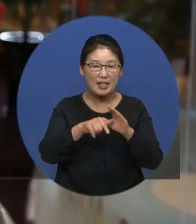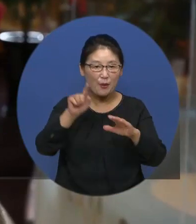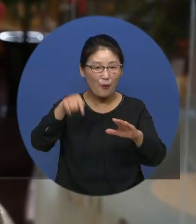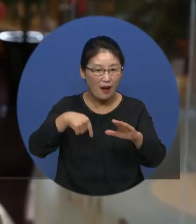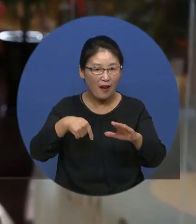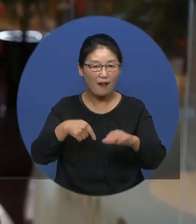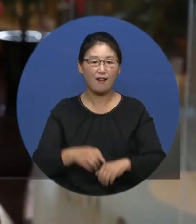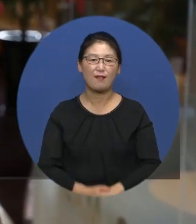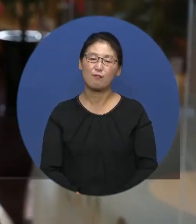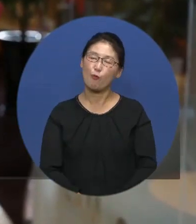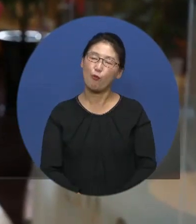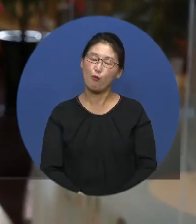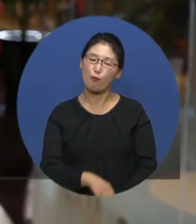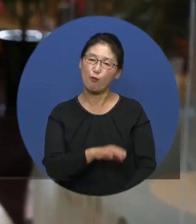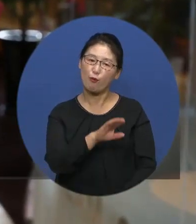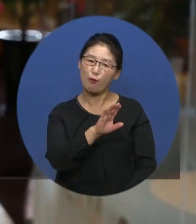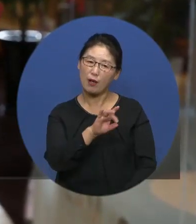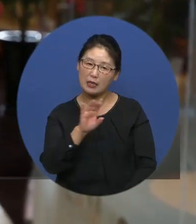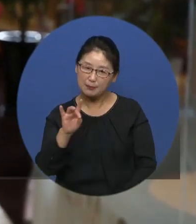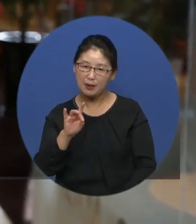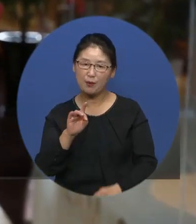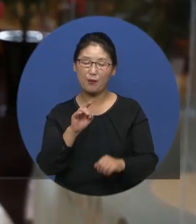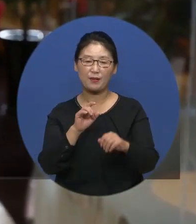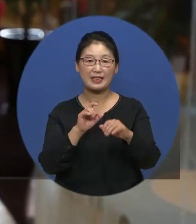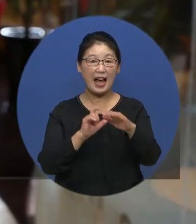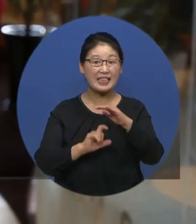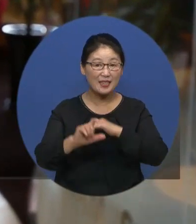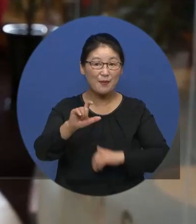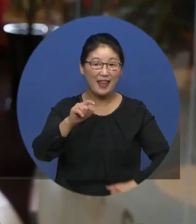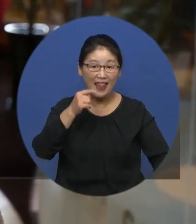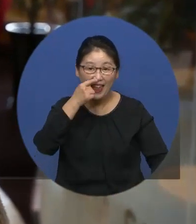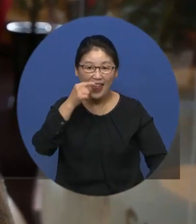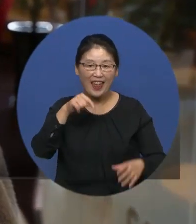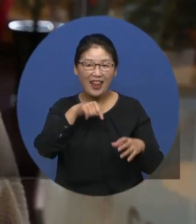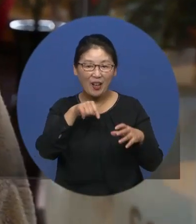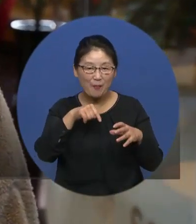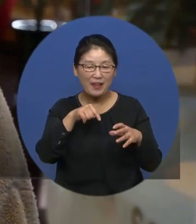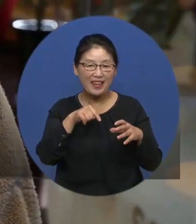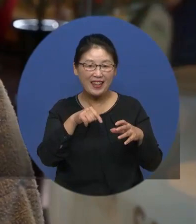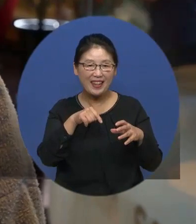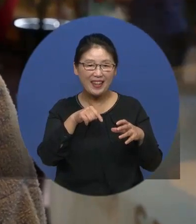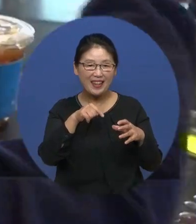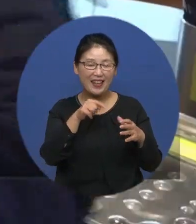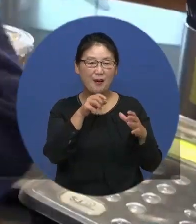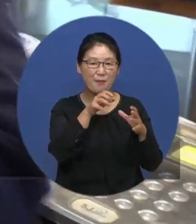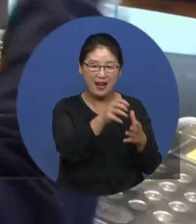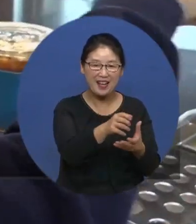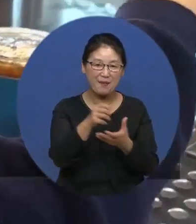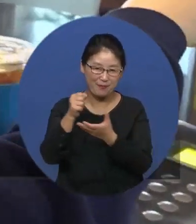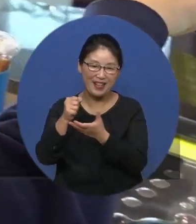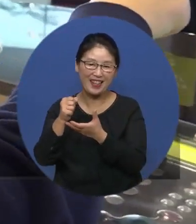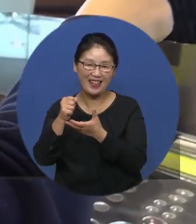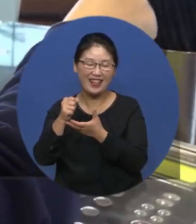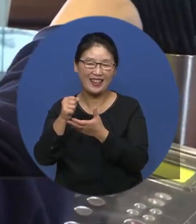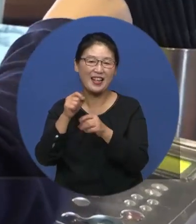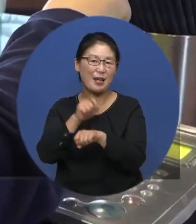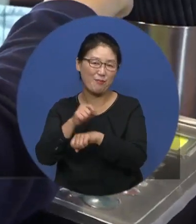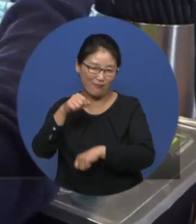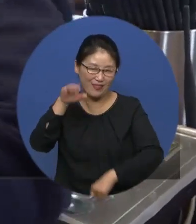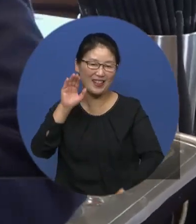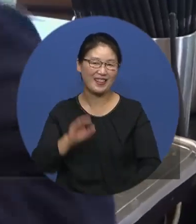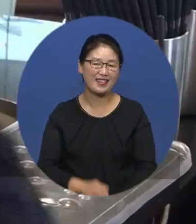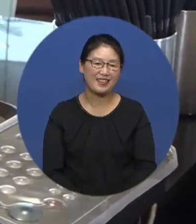하고요. 가끔 이제 아침에 커피 안 사갖고 올 때 가끔 이렇게 이용을 하는데. 네.